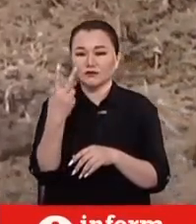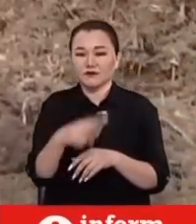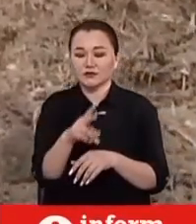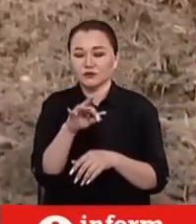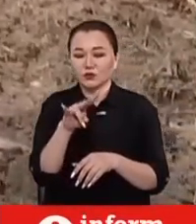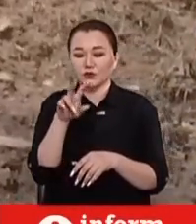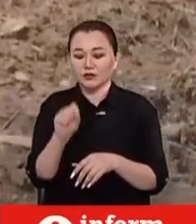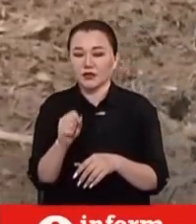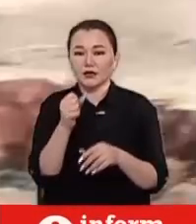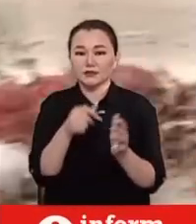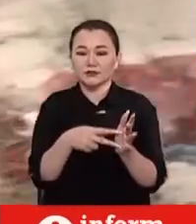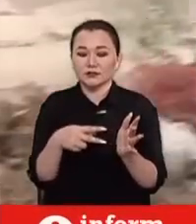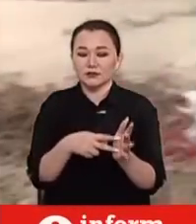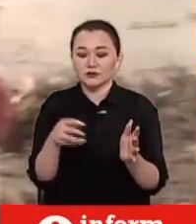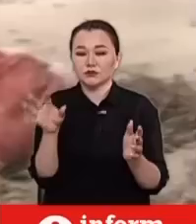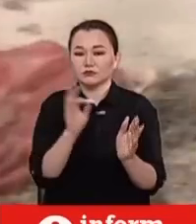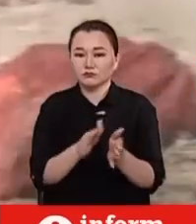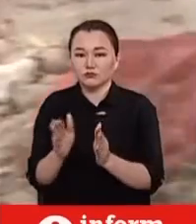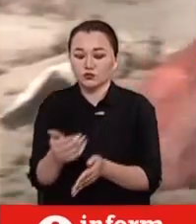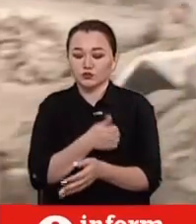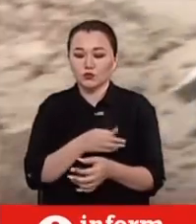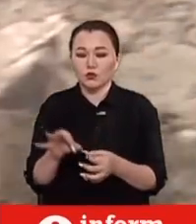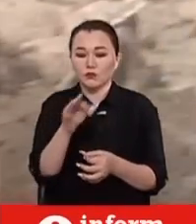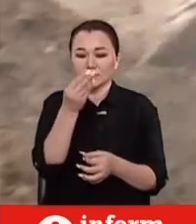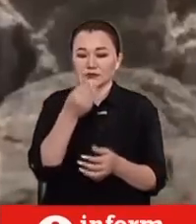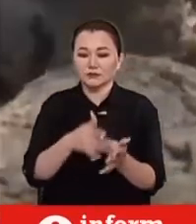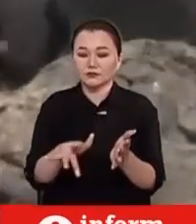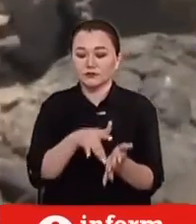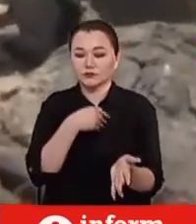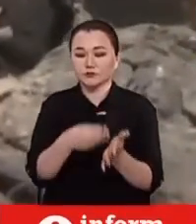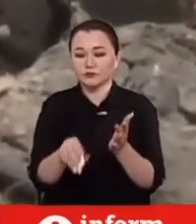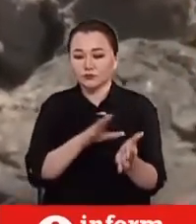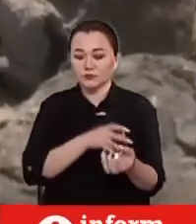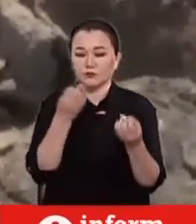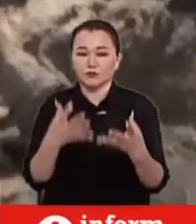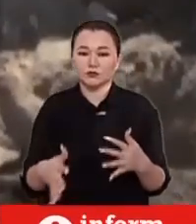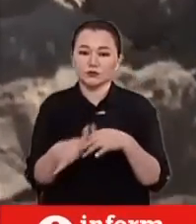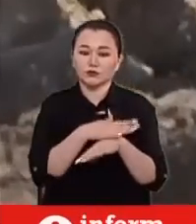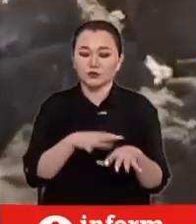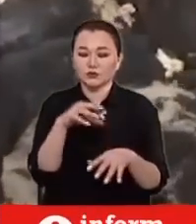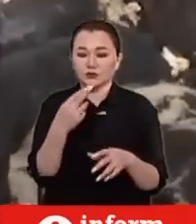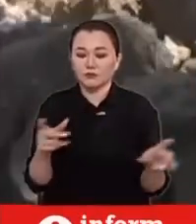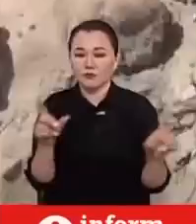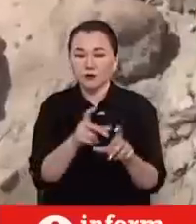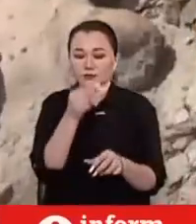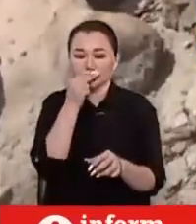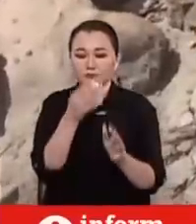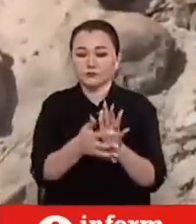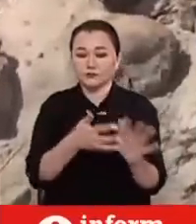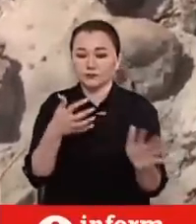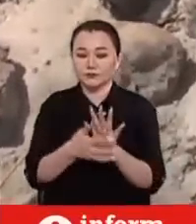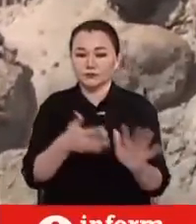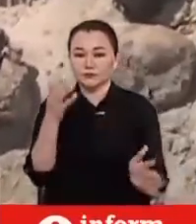Бұл өнімдер азық-түлік бағасын тұрақтандыру үшін облыстық бюджет есебінен алынған. Ал қарапайым тұрғындар әлеуметтік дүкендерде азық-түлік тапшы